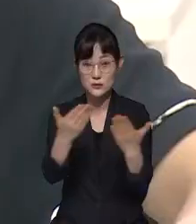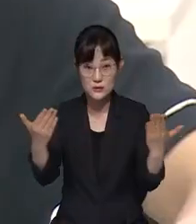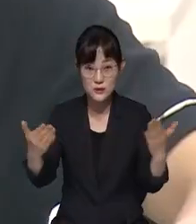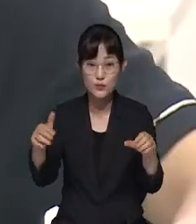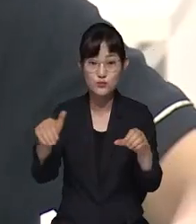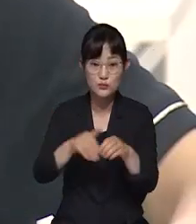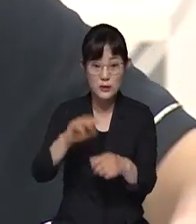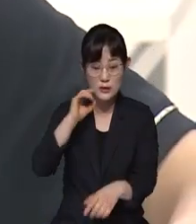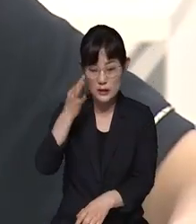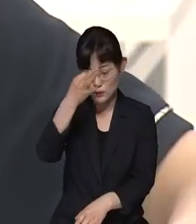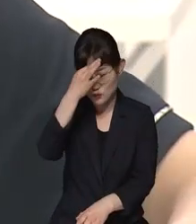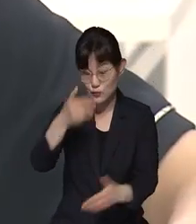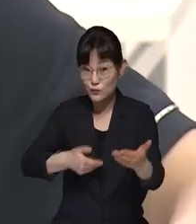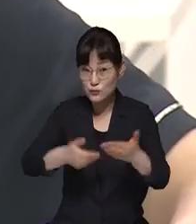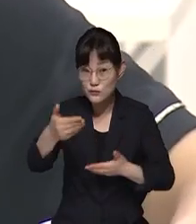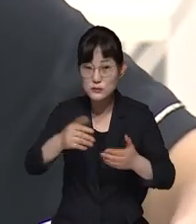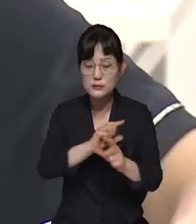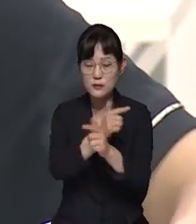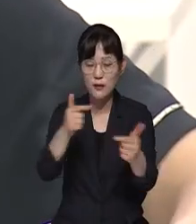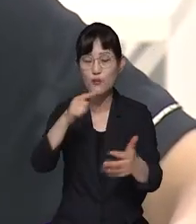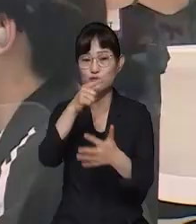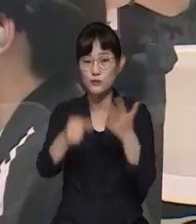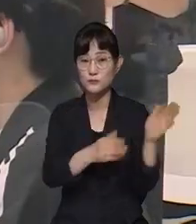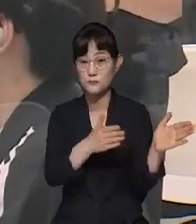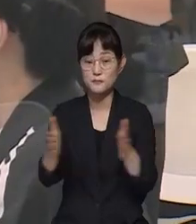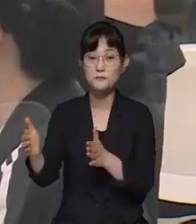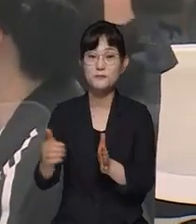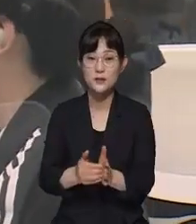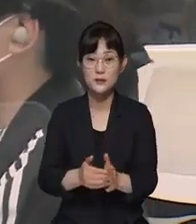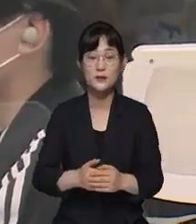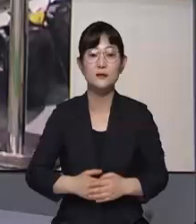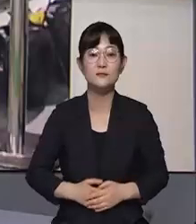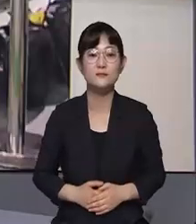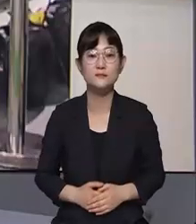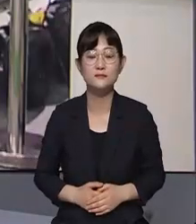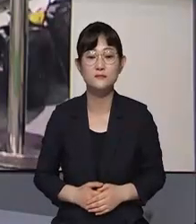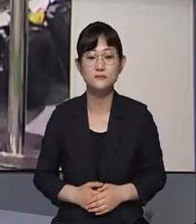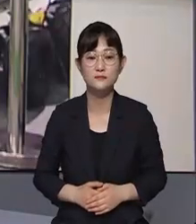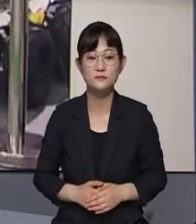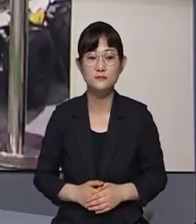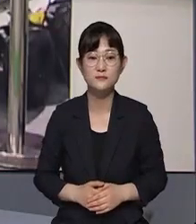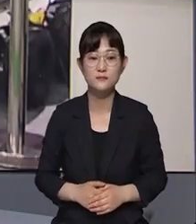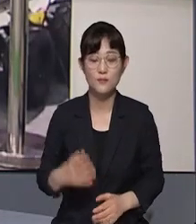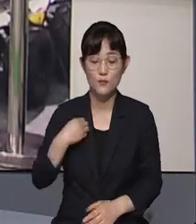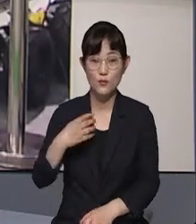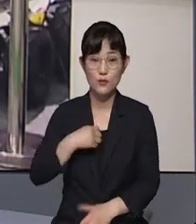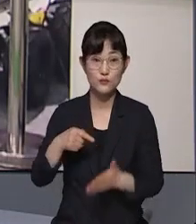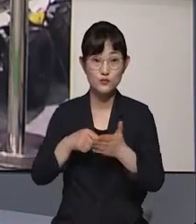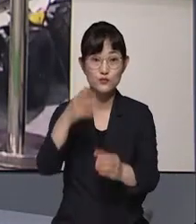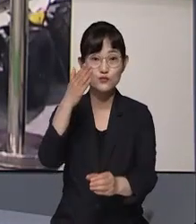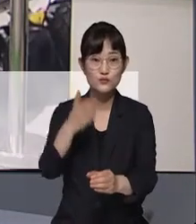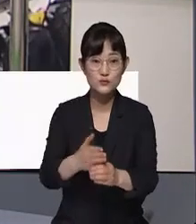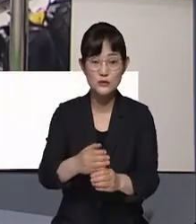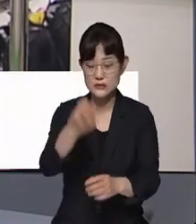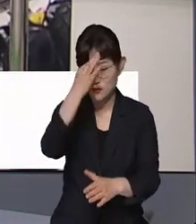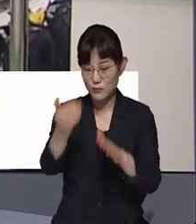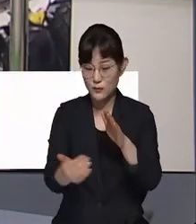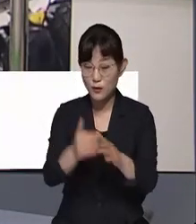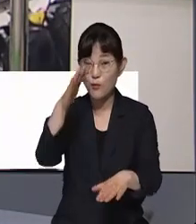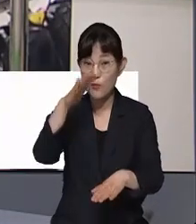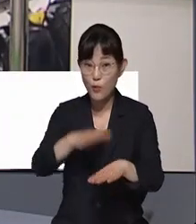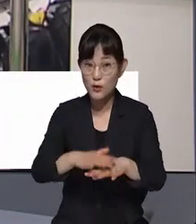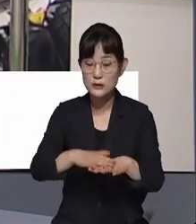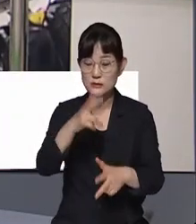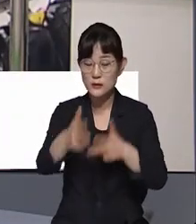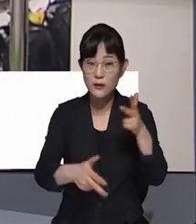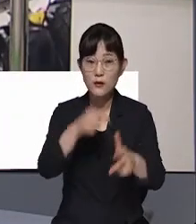문화예술 교류 등 다양한 프로그램으로 열립니다. 무안군이 추진 중인 첨단 농업 복합단지